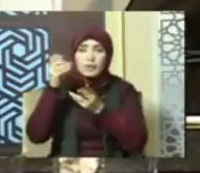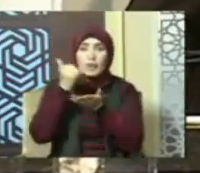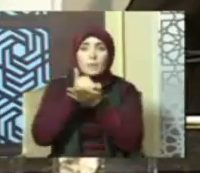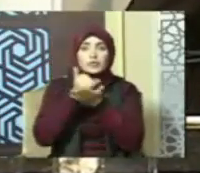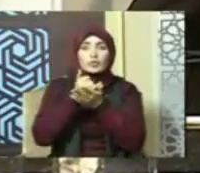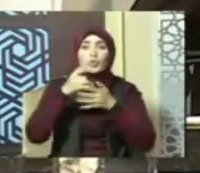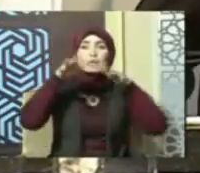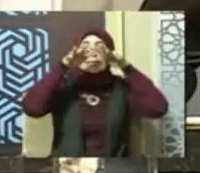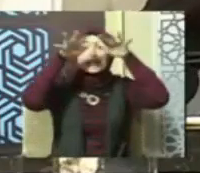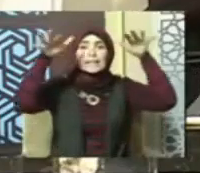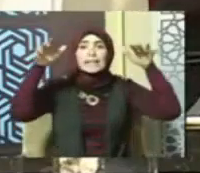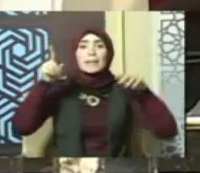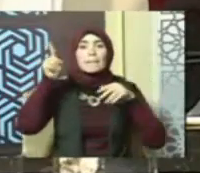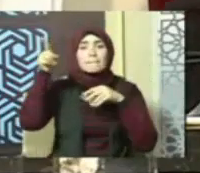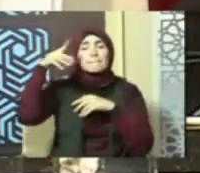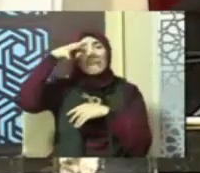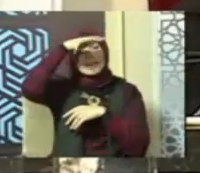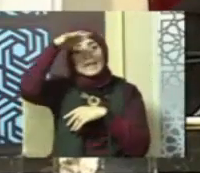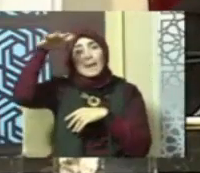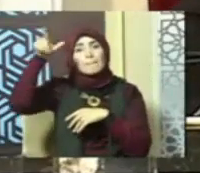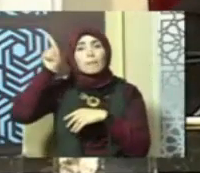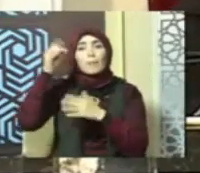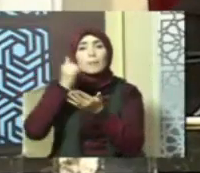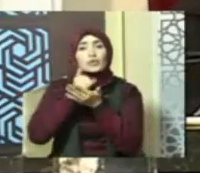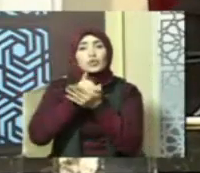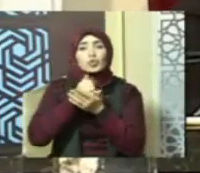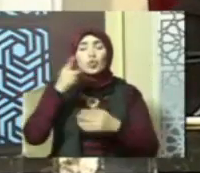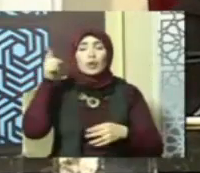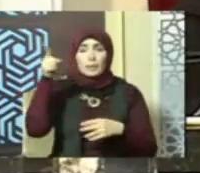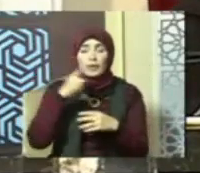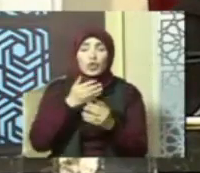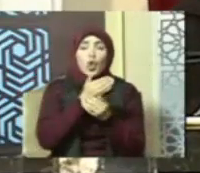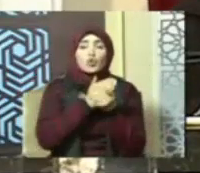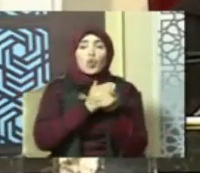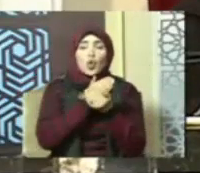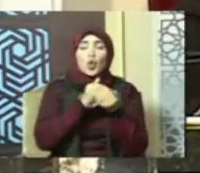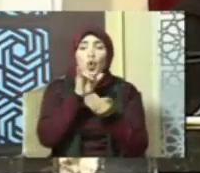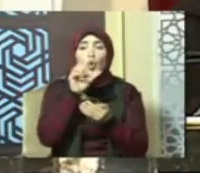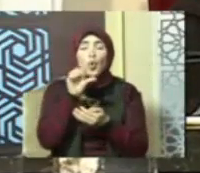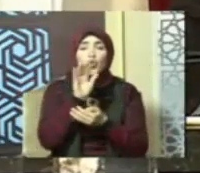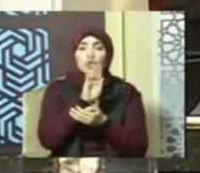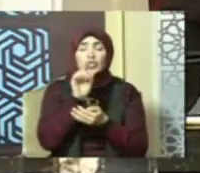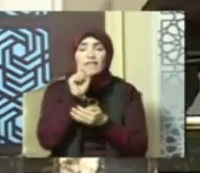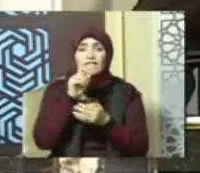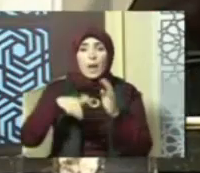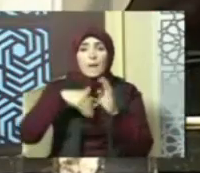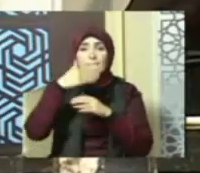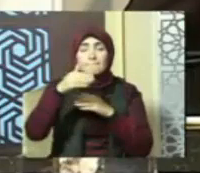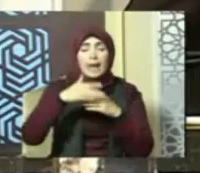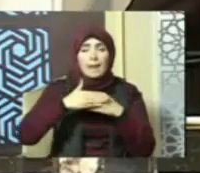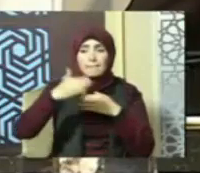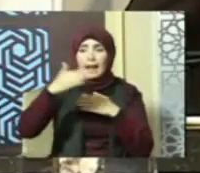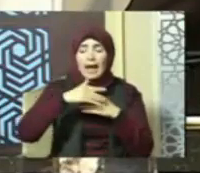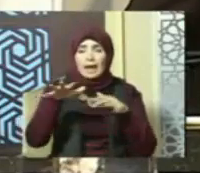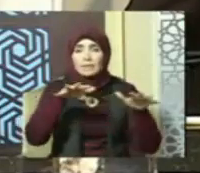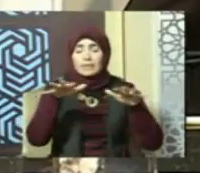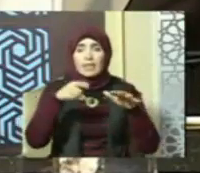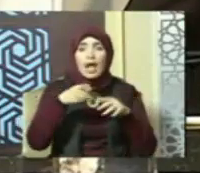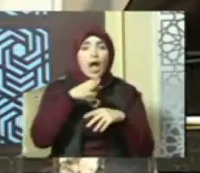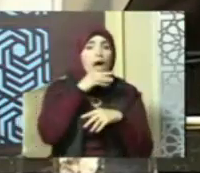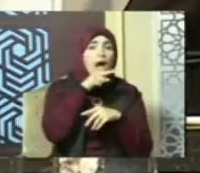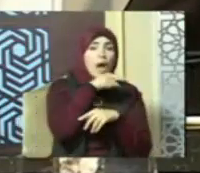السحابا، ويا من رد يوسف بعد بعد وكان